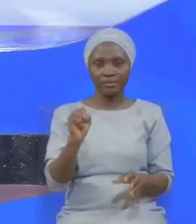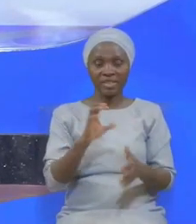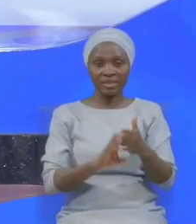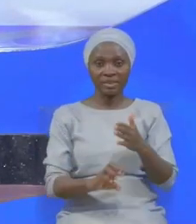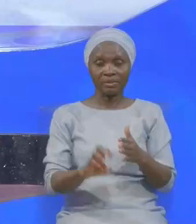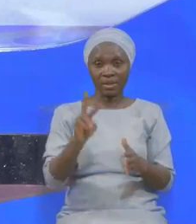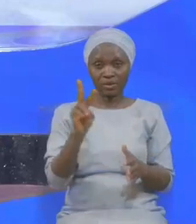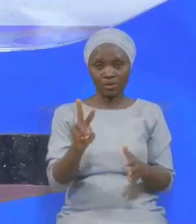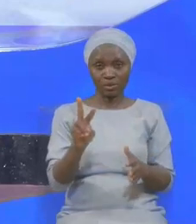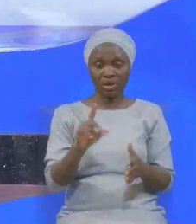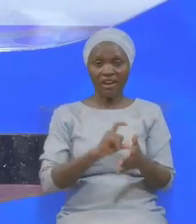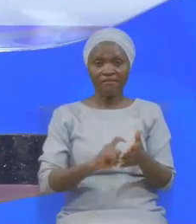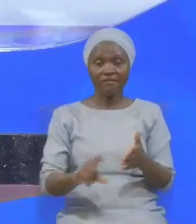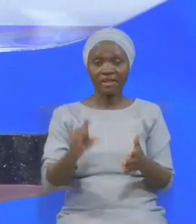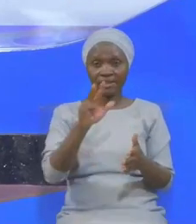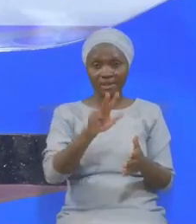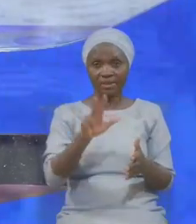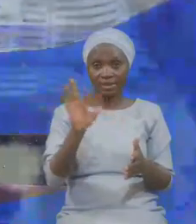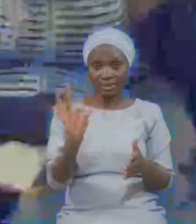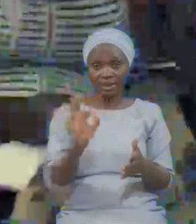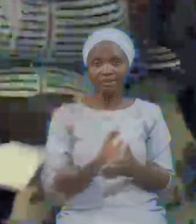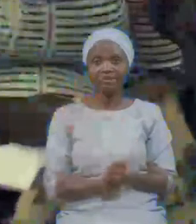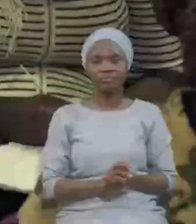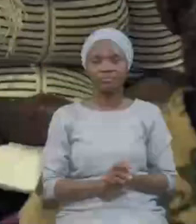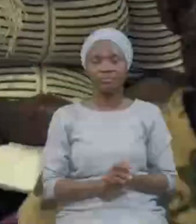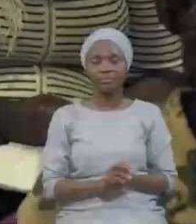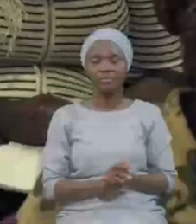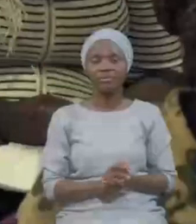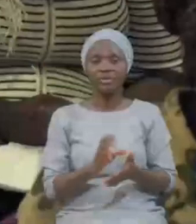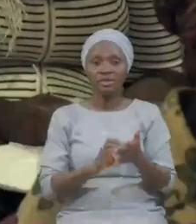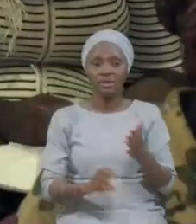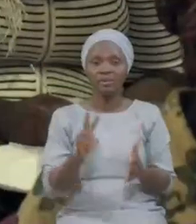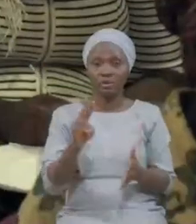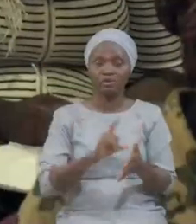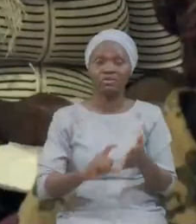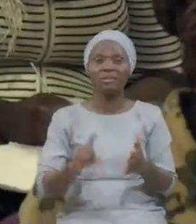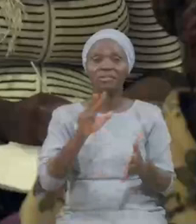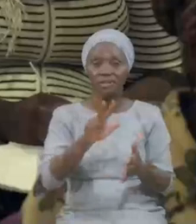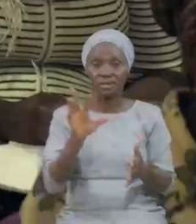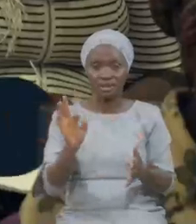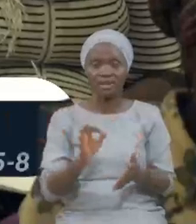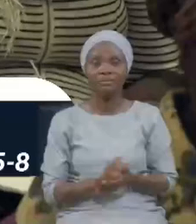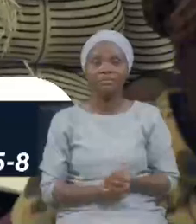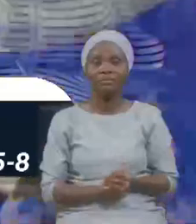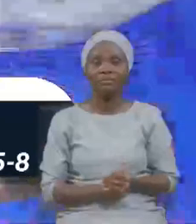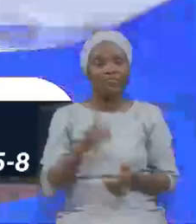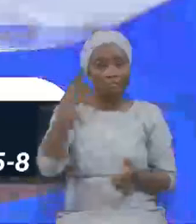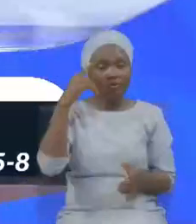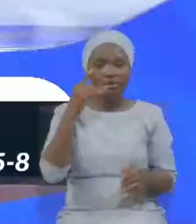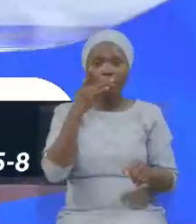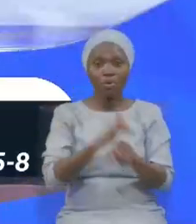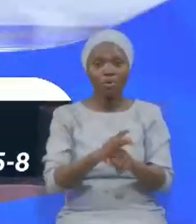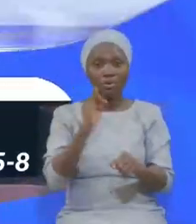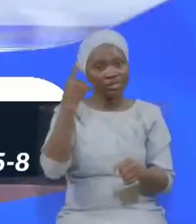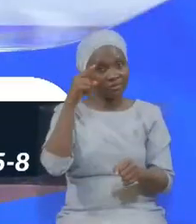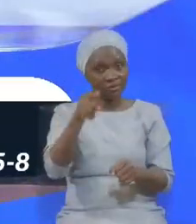chapitre 2, verset 39. Actes 2, 39. Quand la promesse